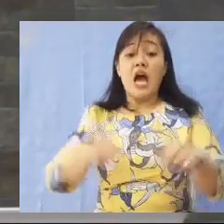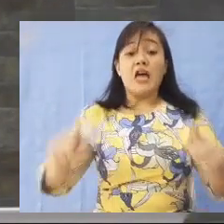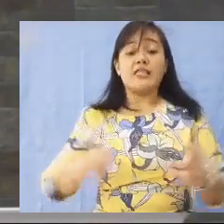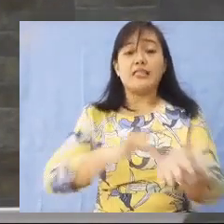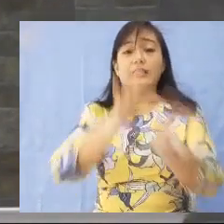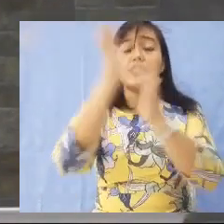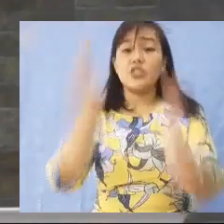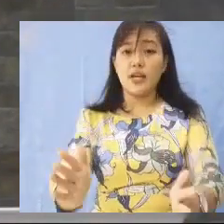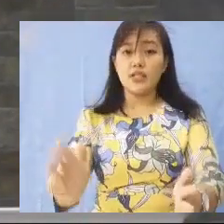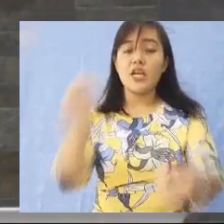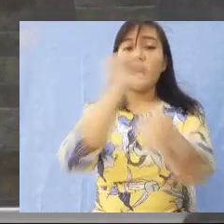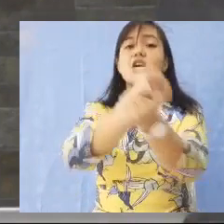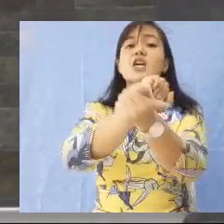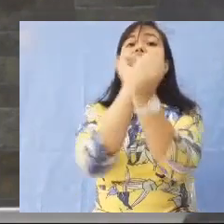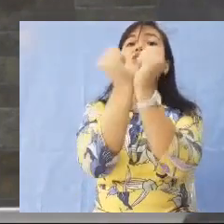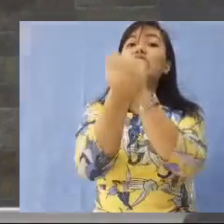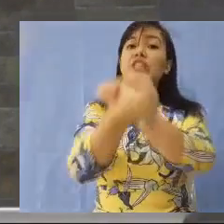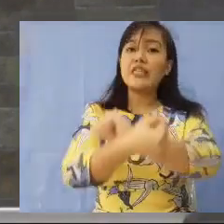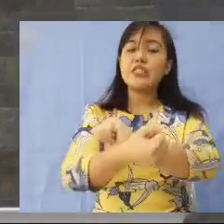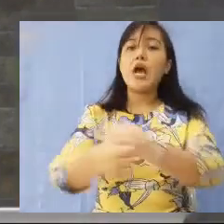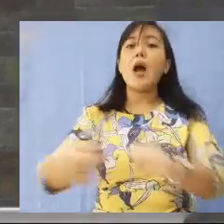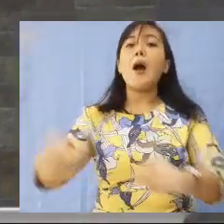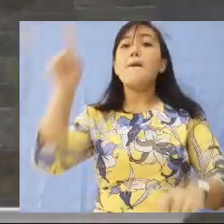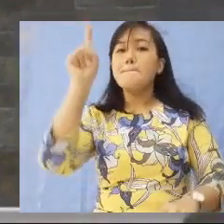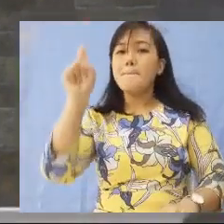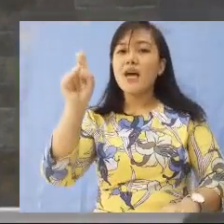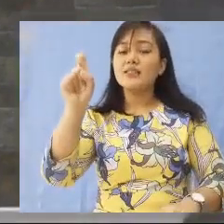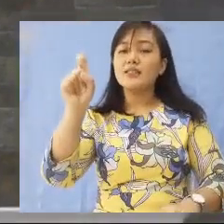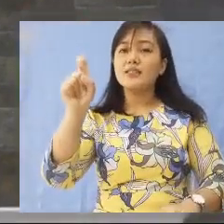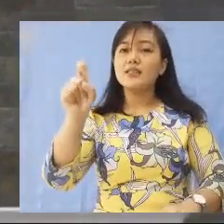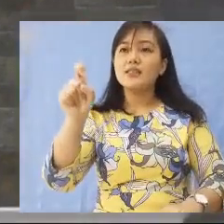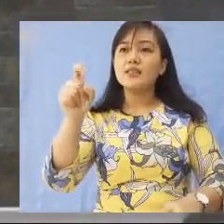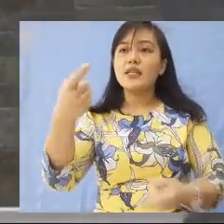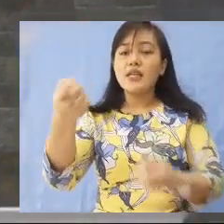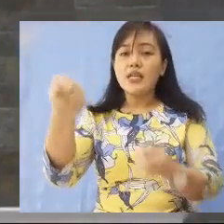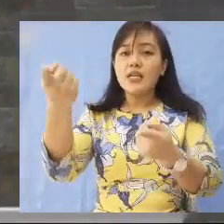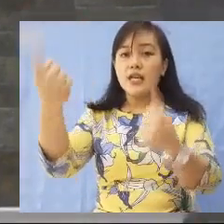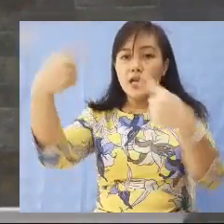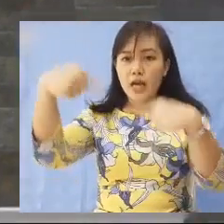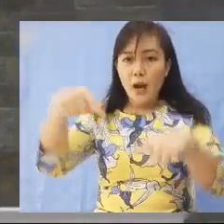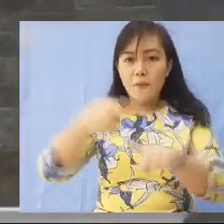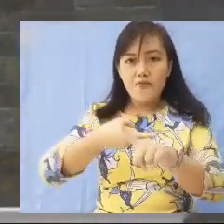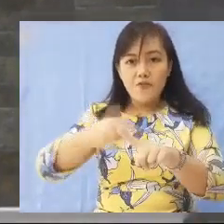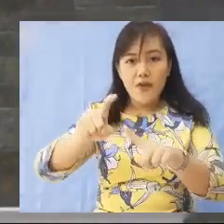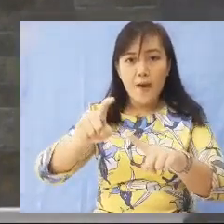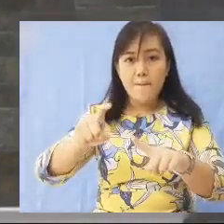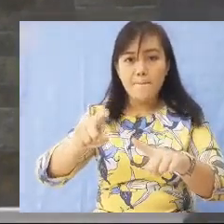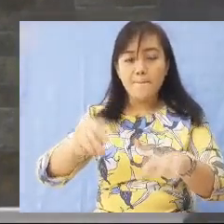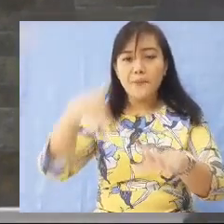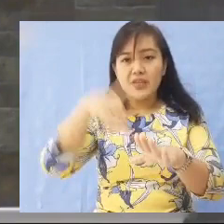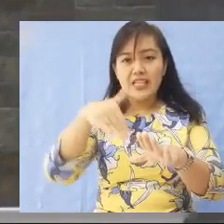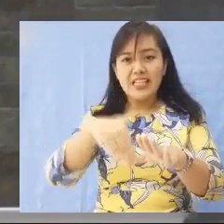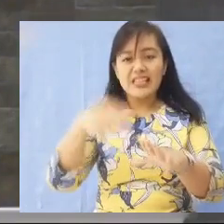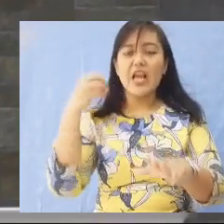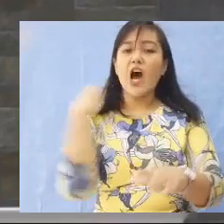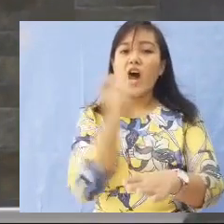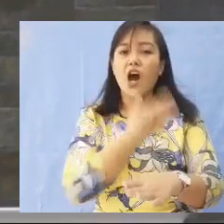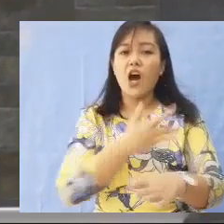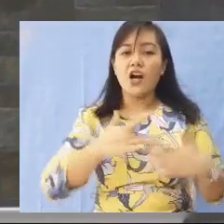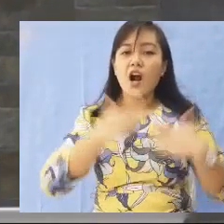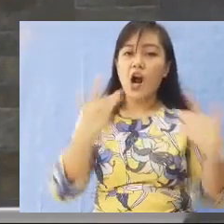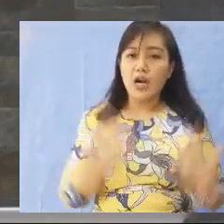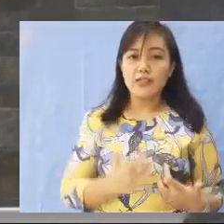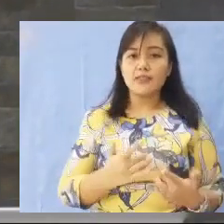po nila kayang magbago, by the grace of God, magsimula na po sa atin yung pagbabago. Kung maraming Kristiyano o maraming tao